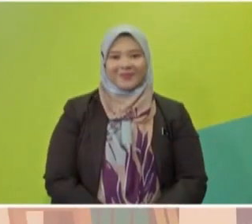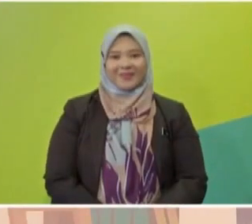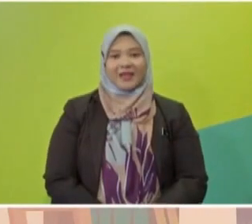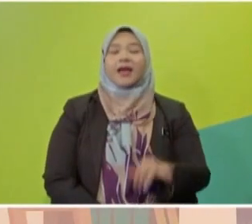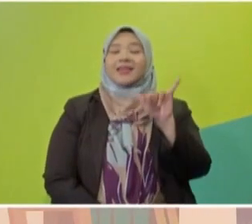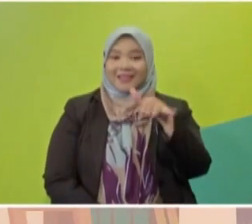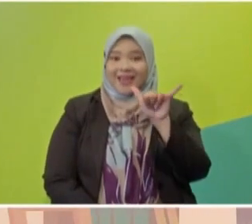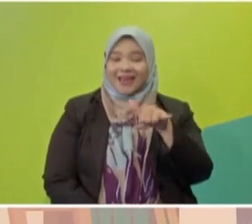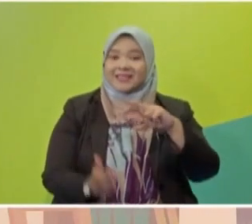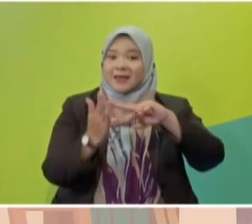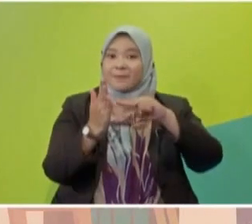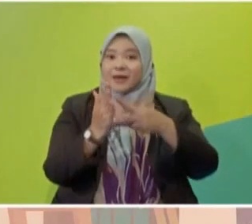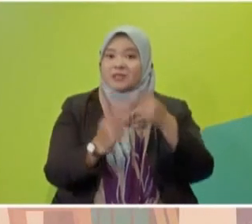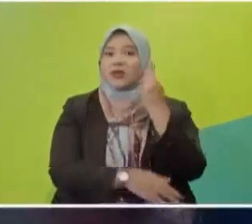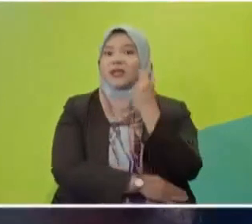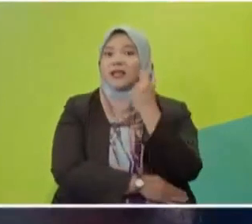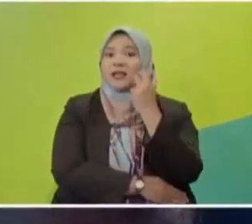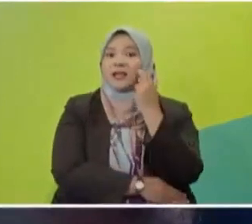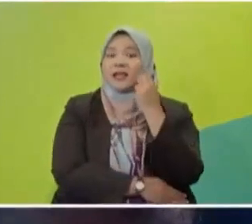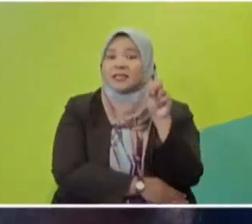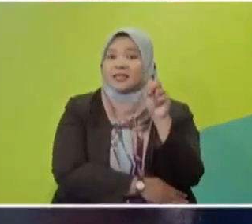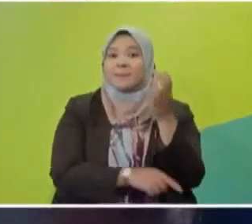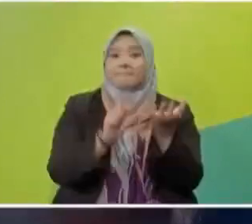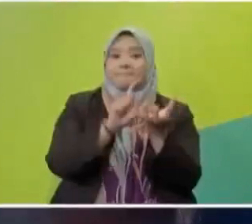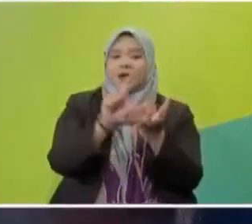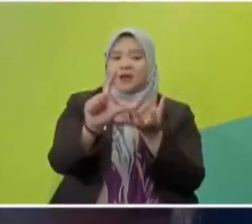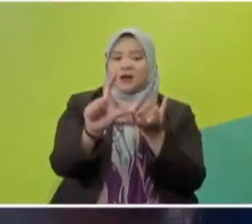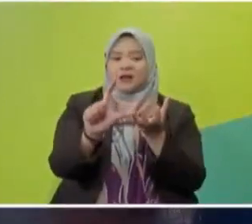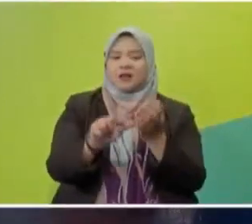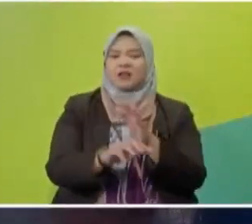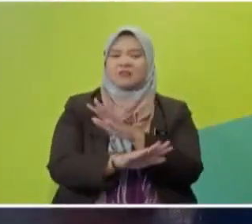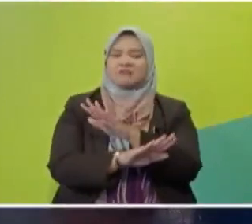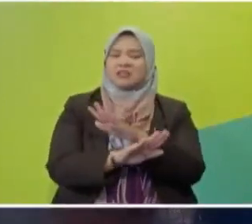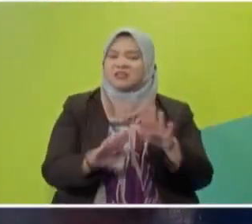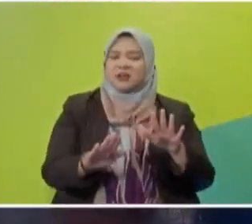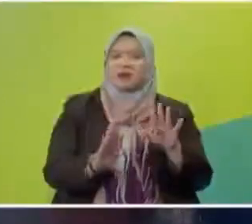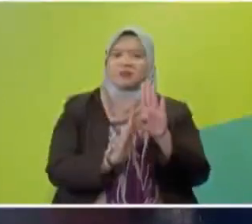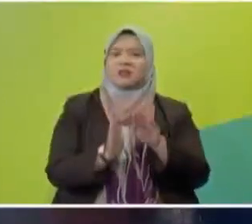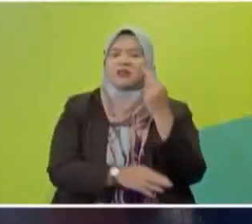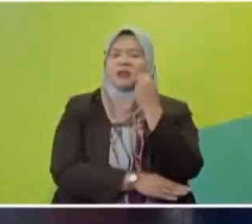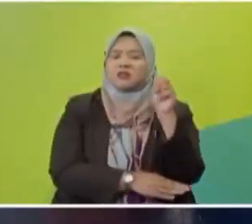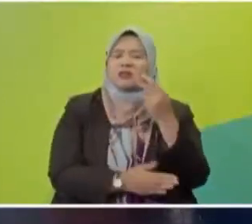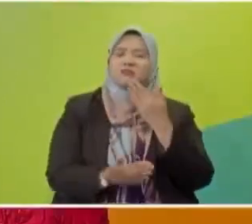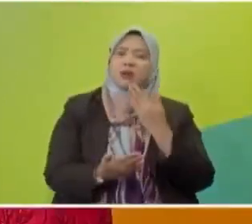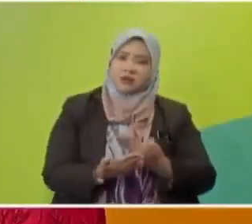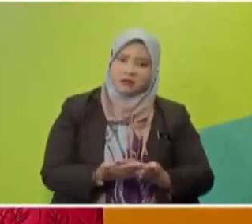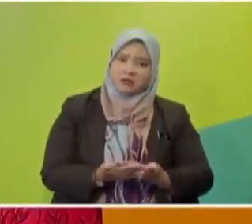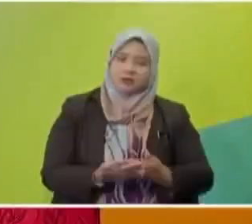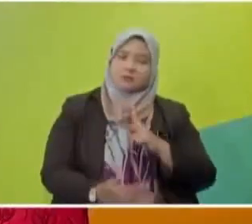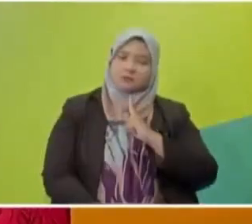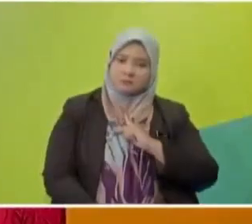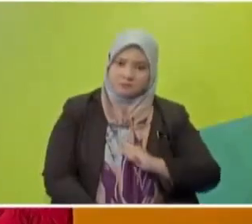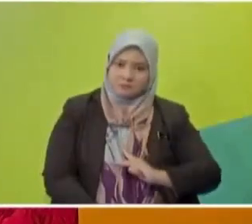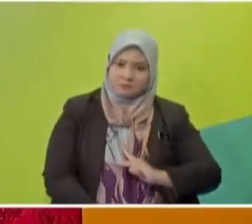baik. Wah, yeay, tepat sekali. Lima wah untuk Husna. Lima wah, yeay. Husna, sila berikan soalan